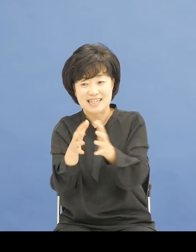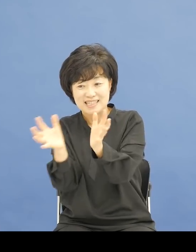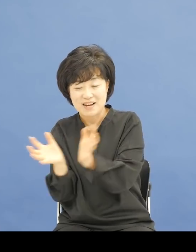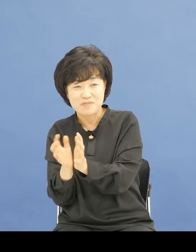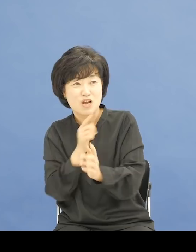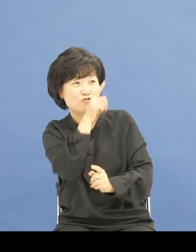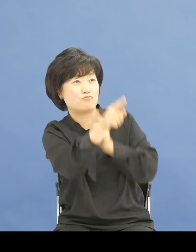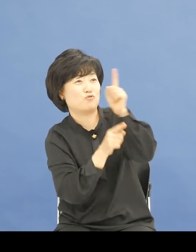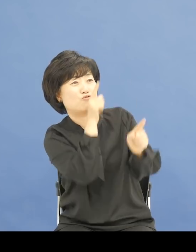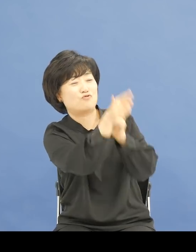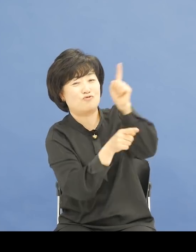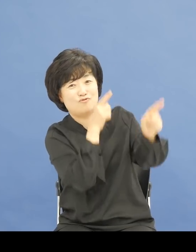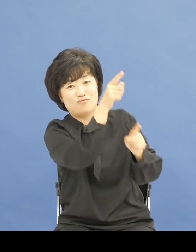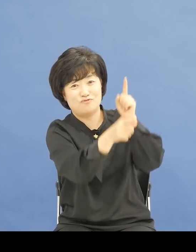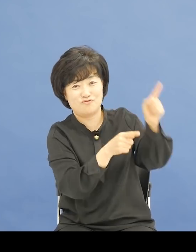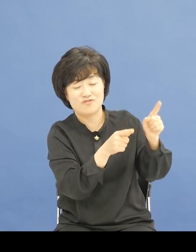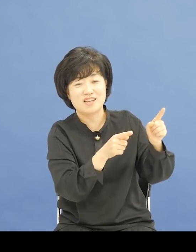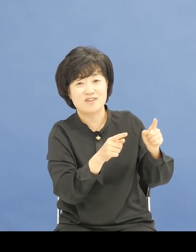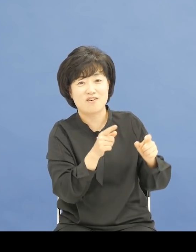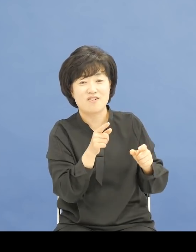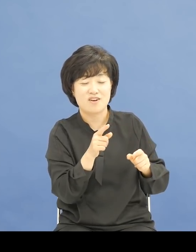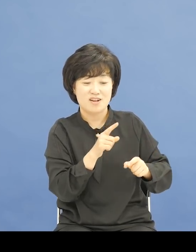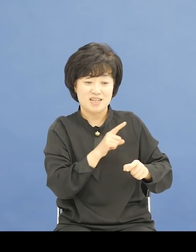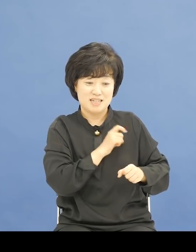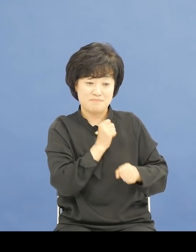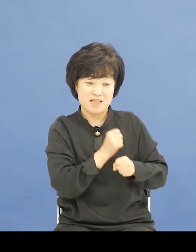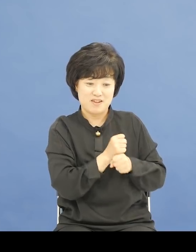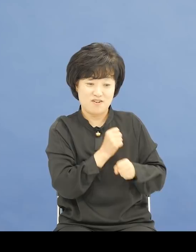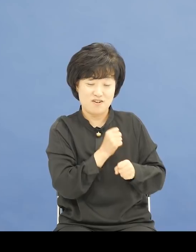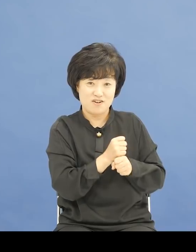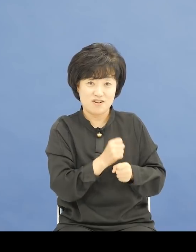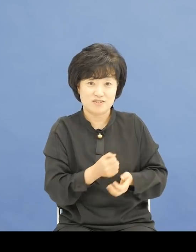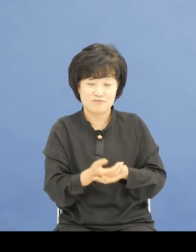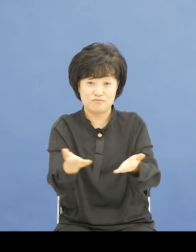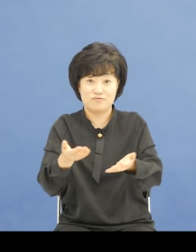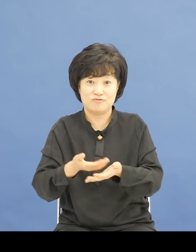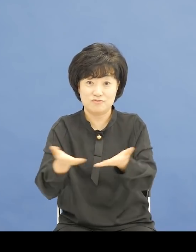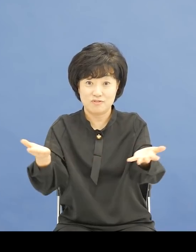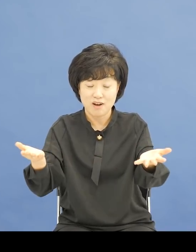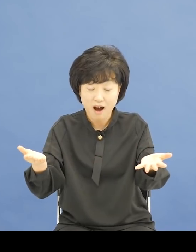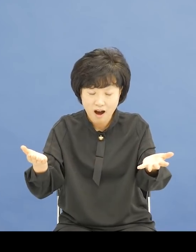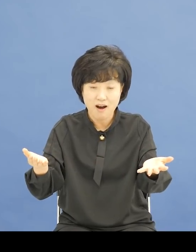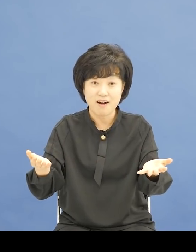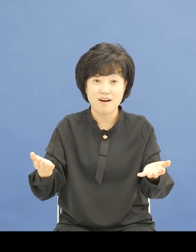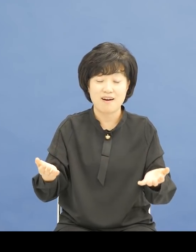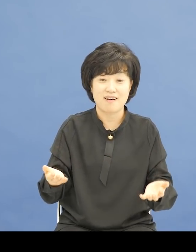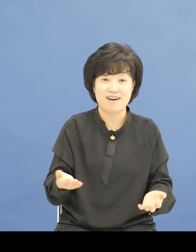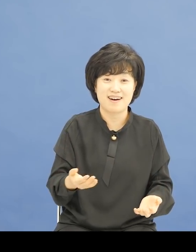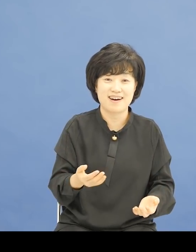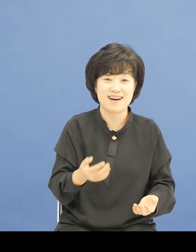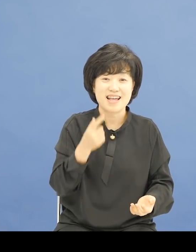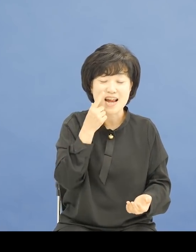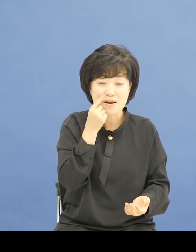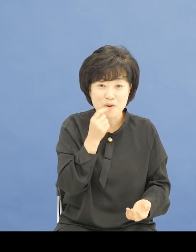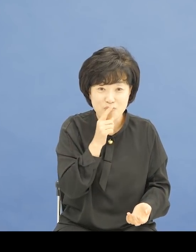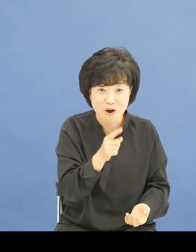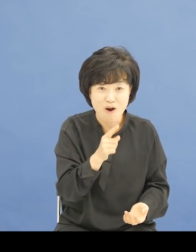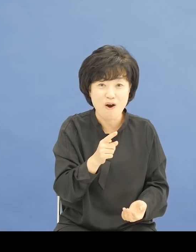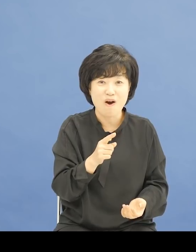되었습니다. 와. 그래서 어떻게 그래서 해드렸어요? 그게 해드렸는데 네. 그게 영어, 일본어, 중국어,